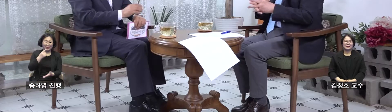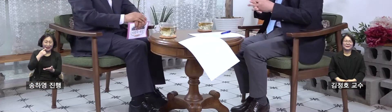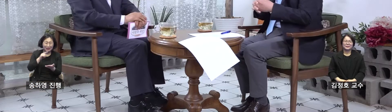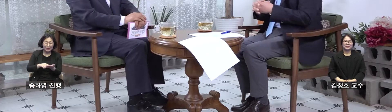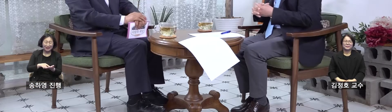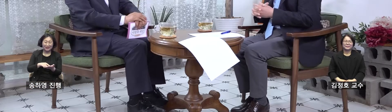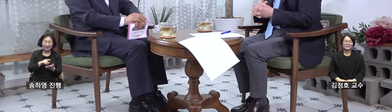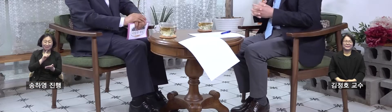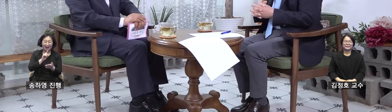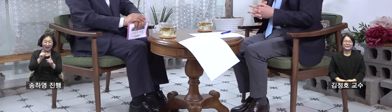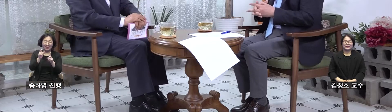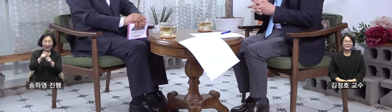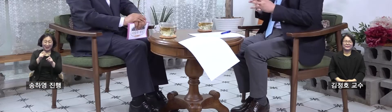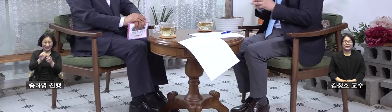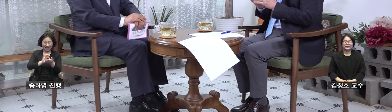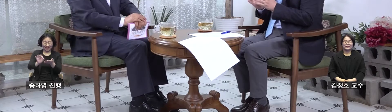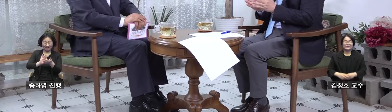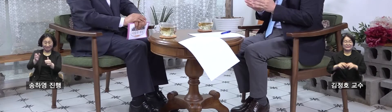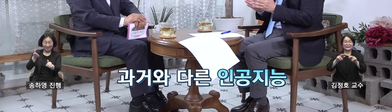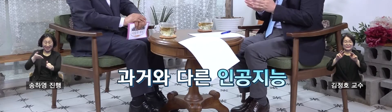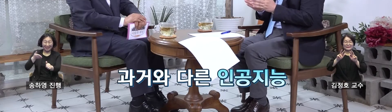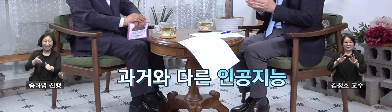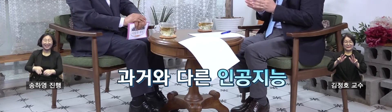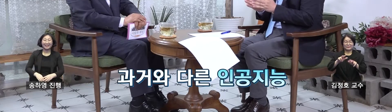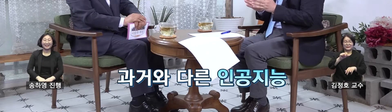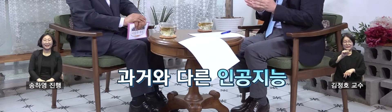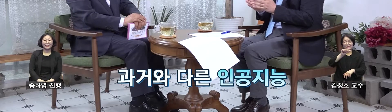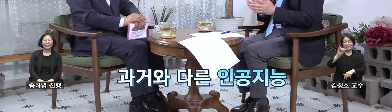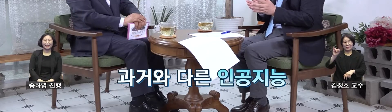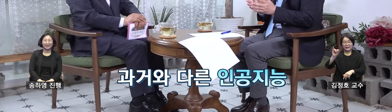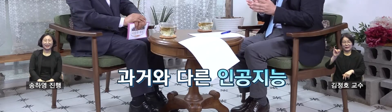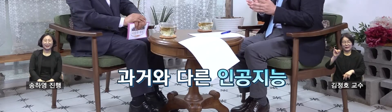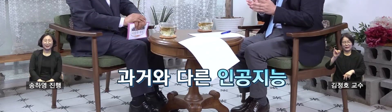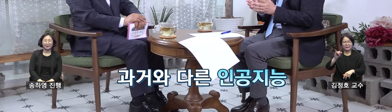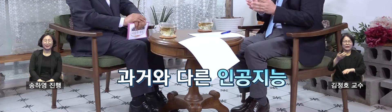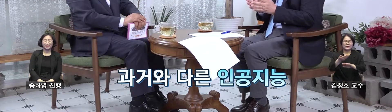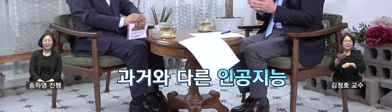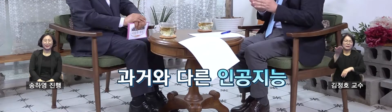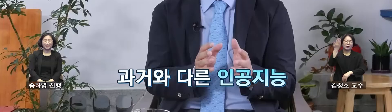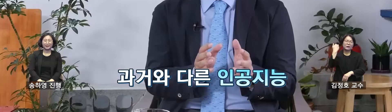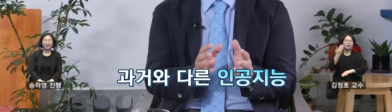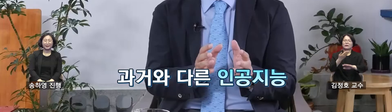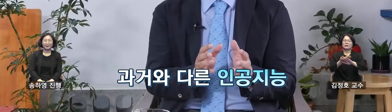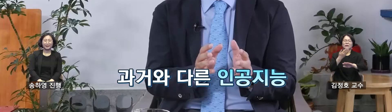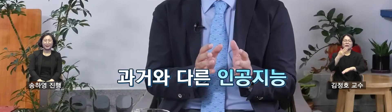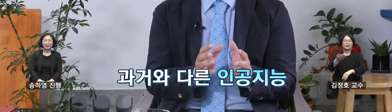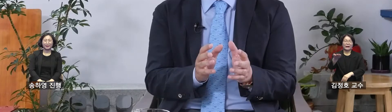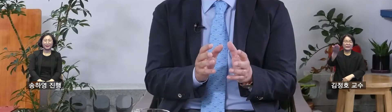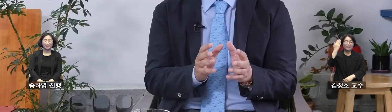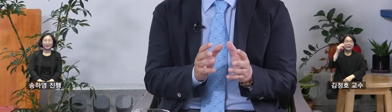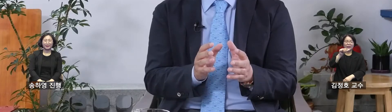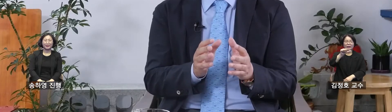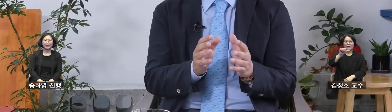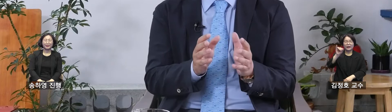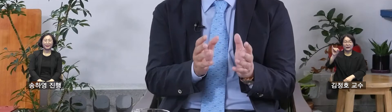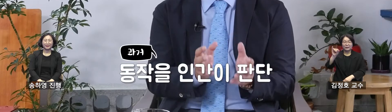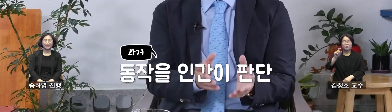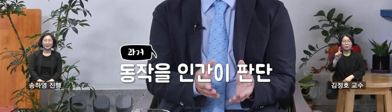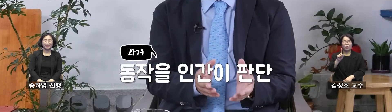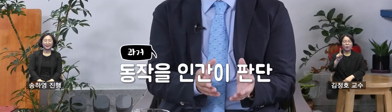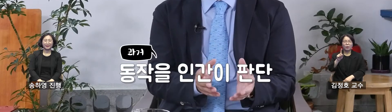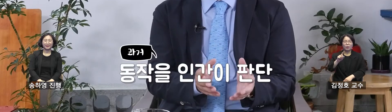용어로 지금의 인공지능은 과거하고 좀 다릅니다. 과거의 인공지능은